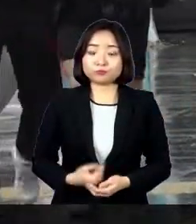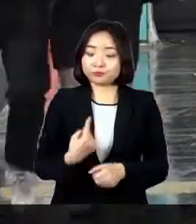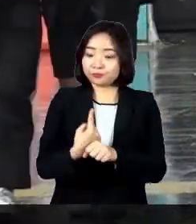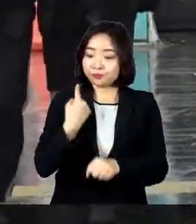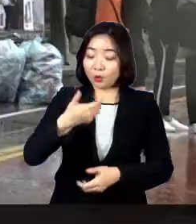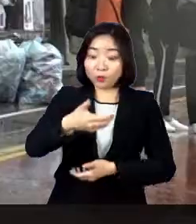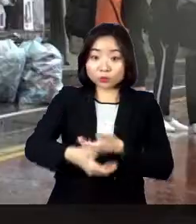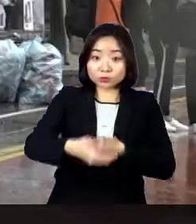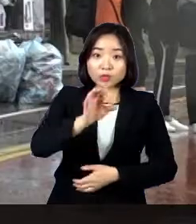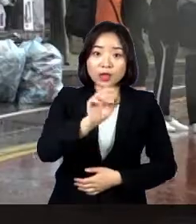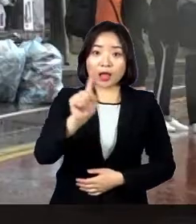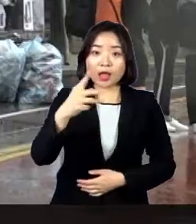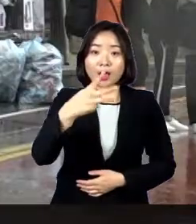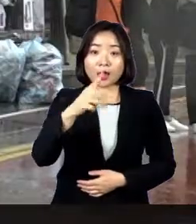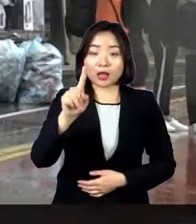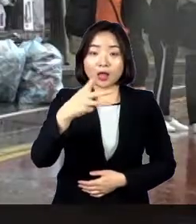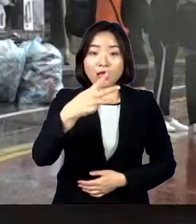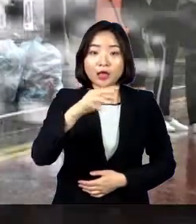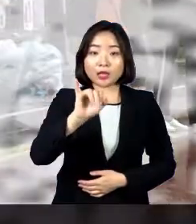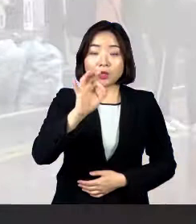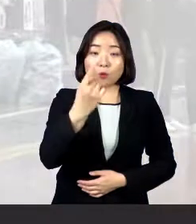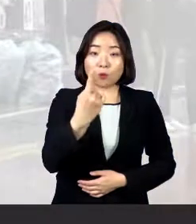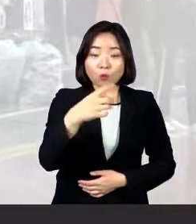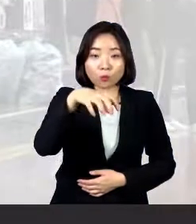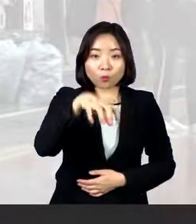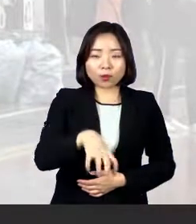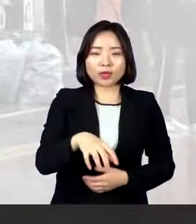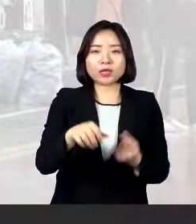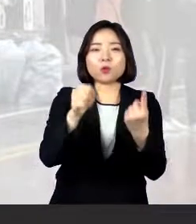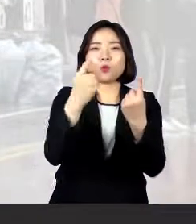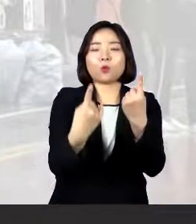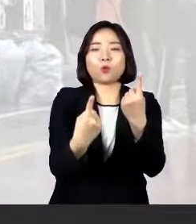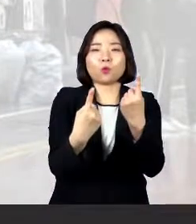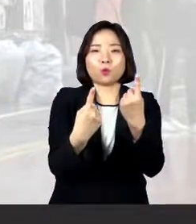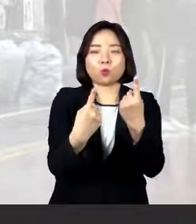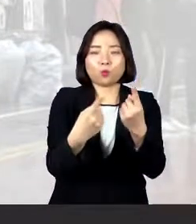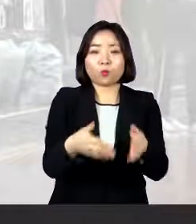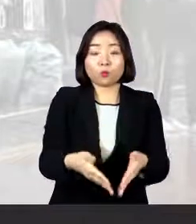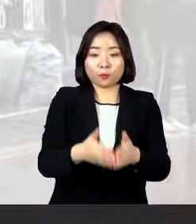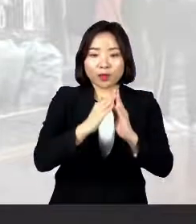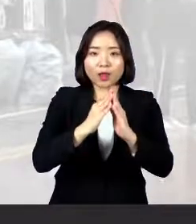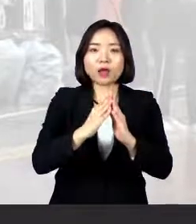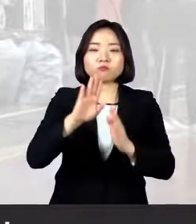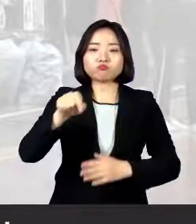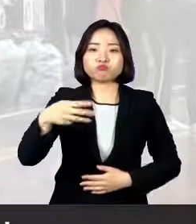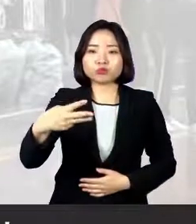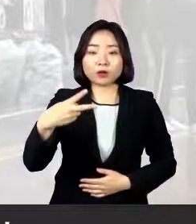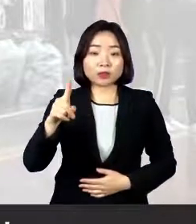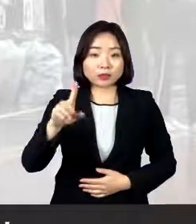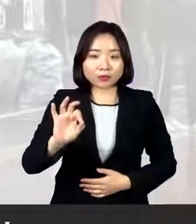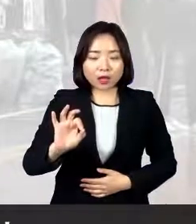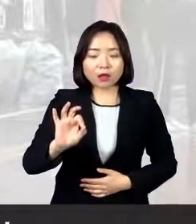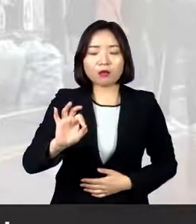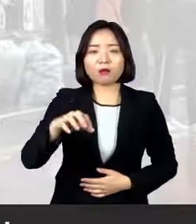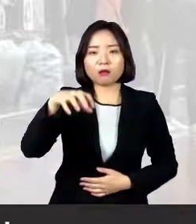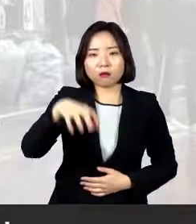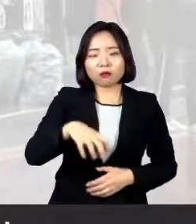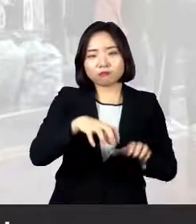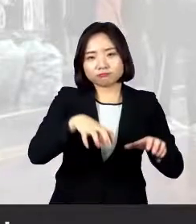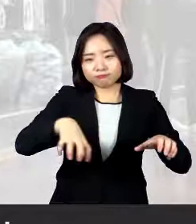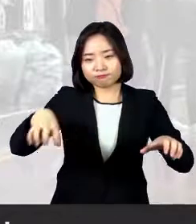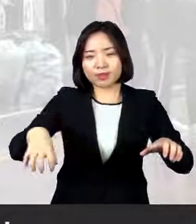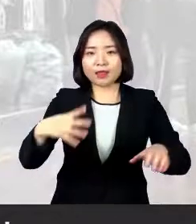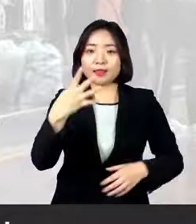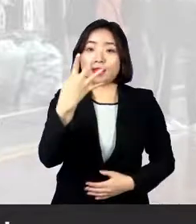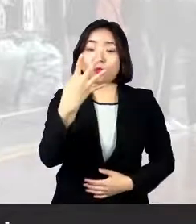마련됐습니다. 작년 고속터미널 아라리오 승강장에 도시오브제 1호 설치를 시작으로 불당동 대정병원,